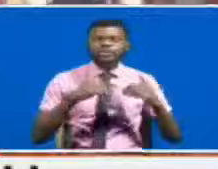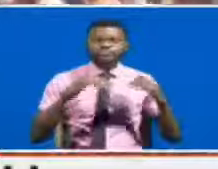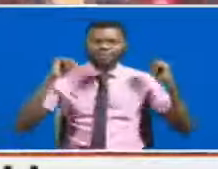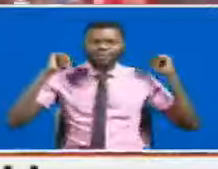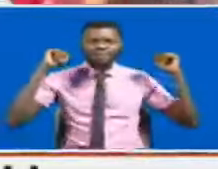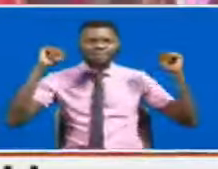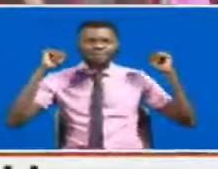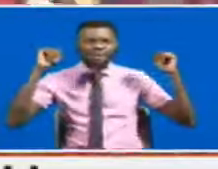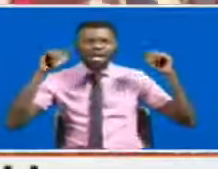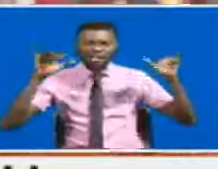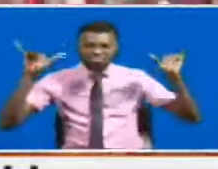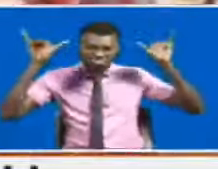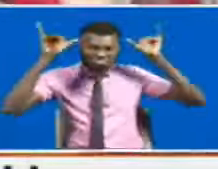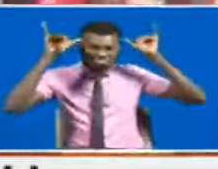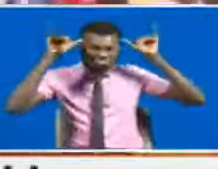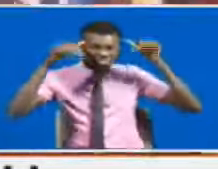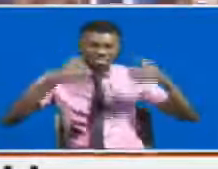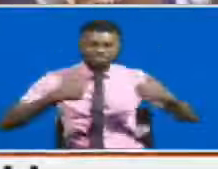wakigaragazana.